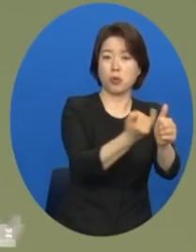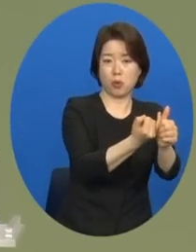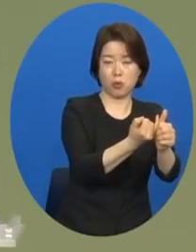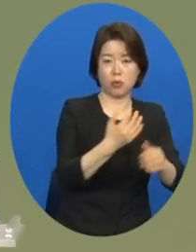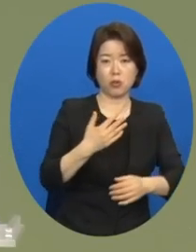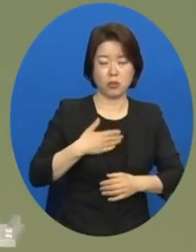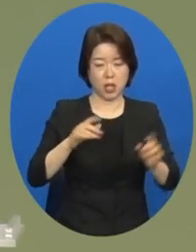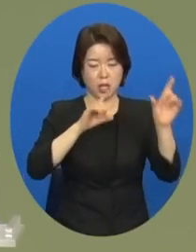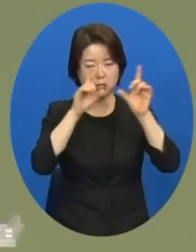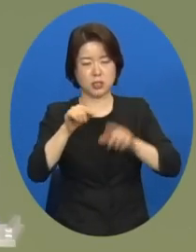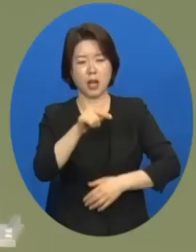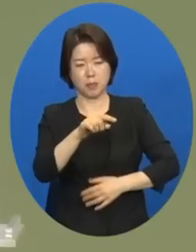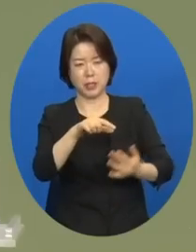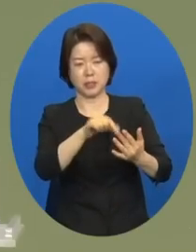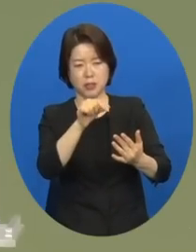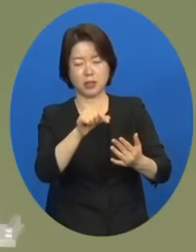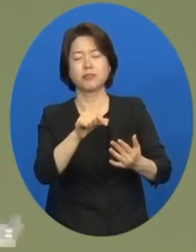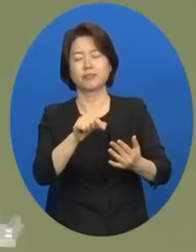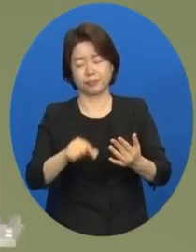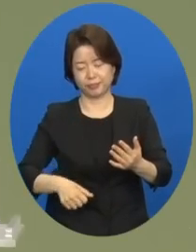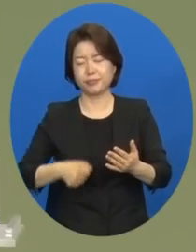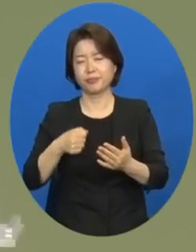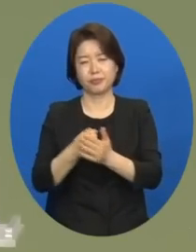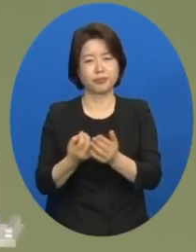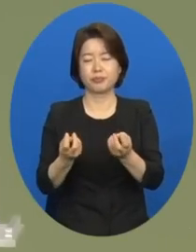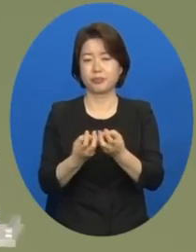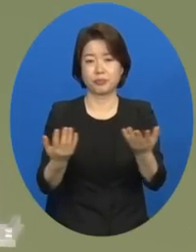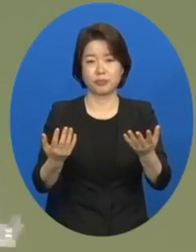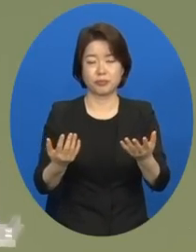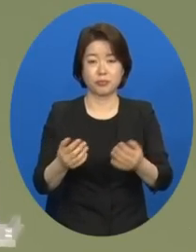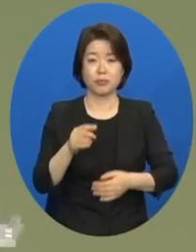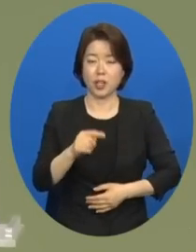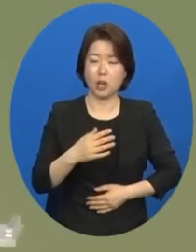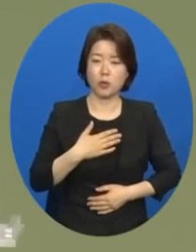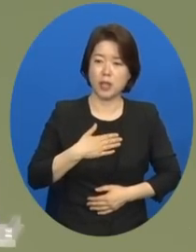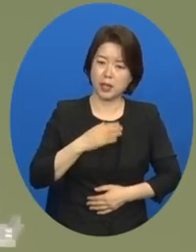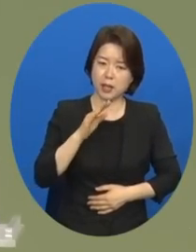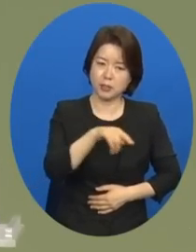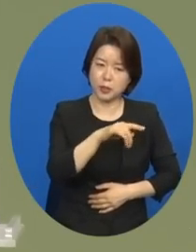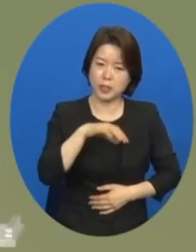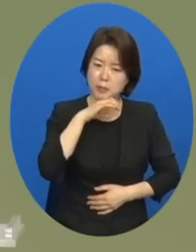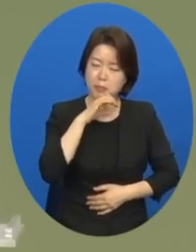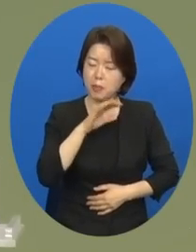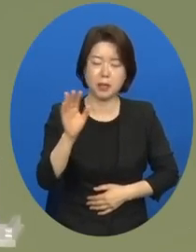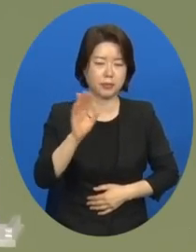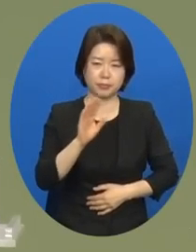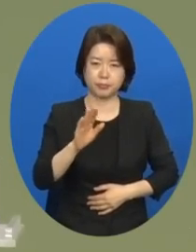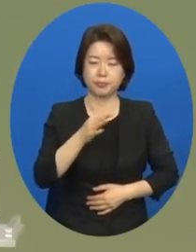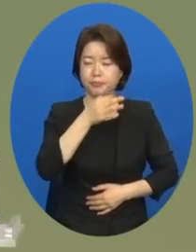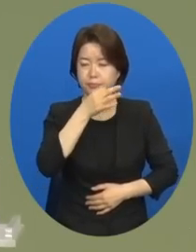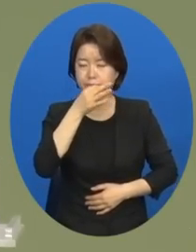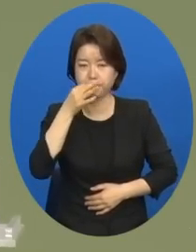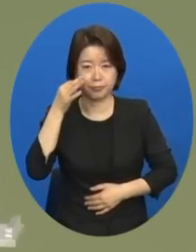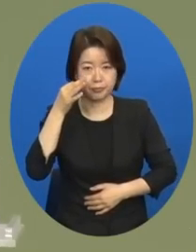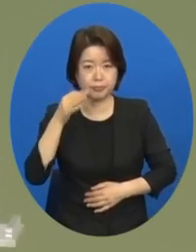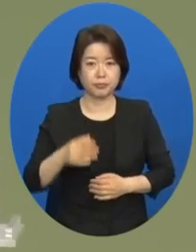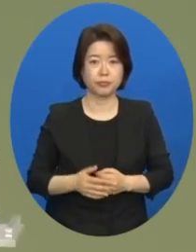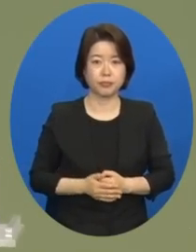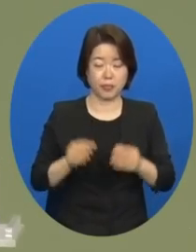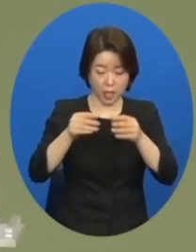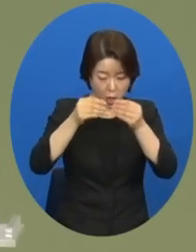이제 입을 점점 다물게 됐어 그러니까 이렇게 나의 진면목 나를